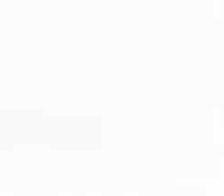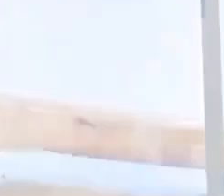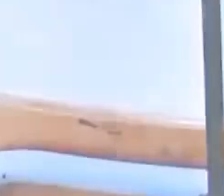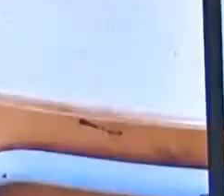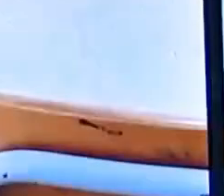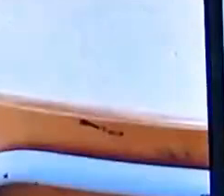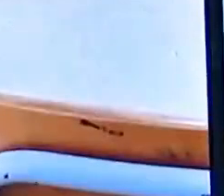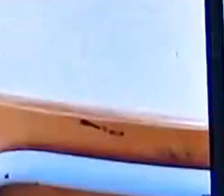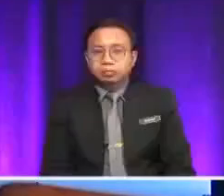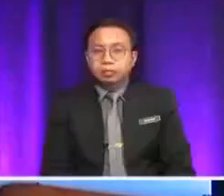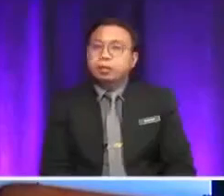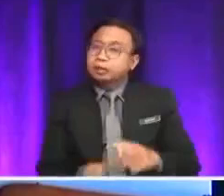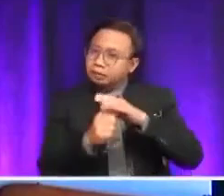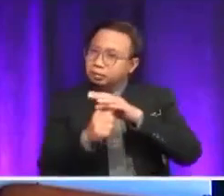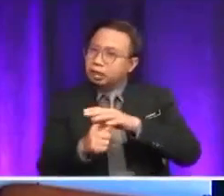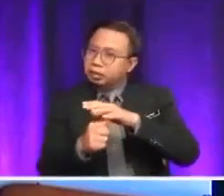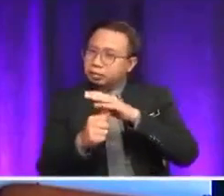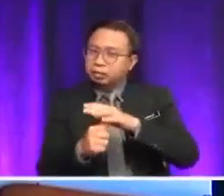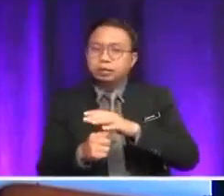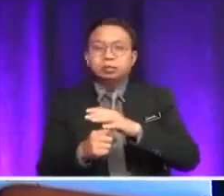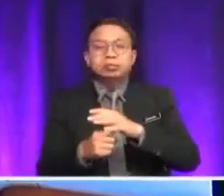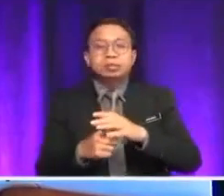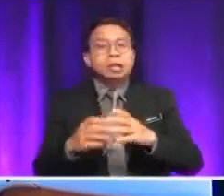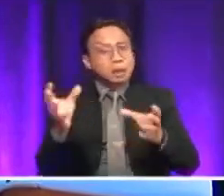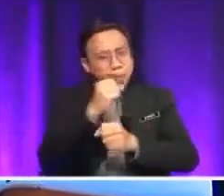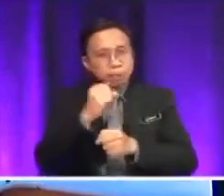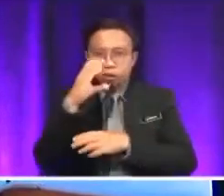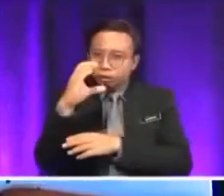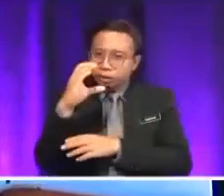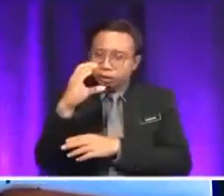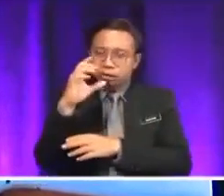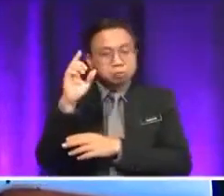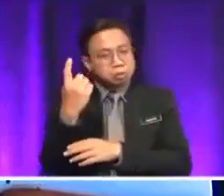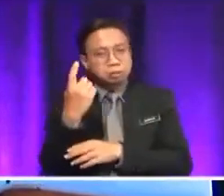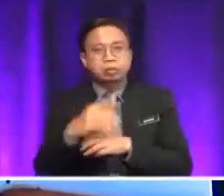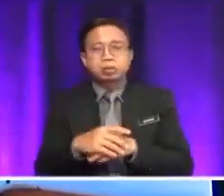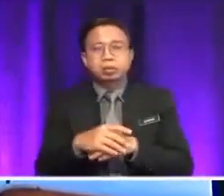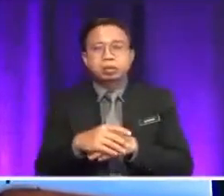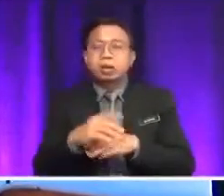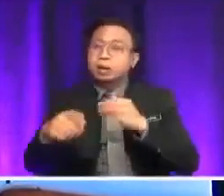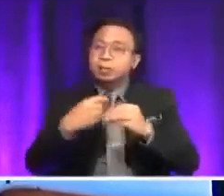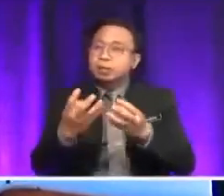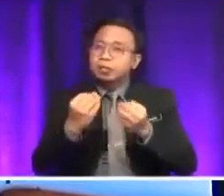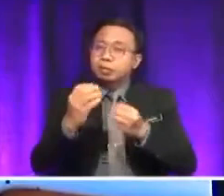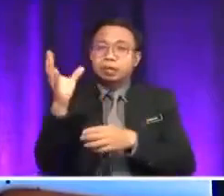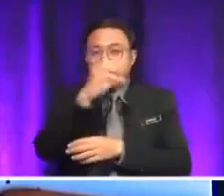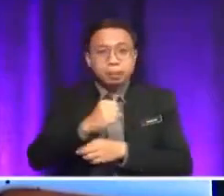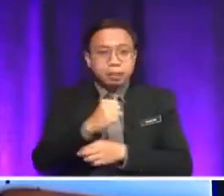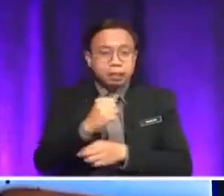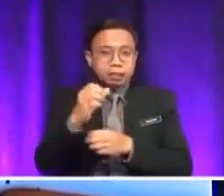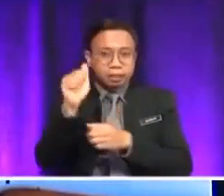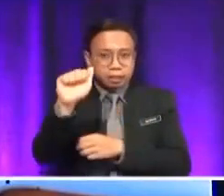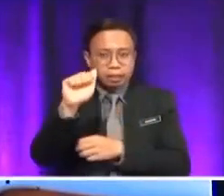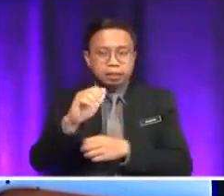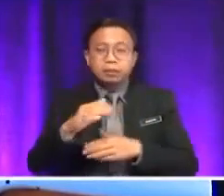KPM. Stress, stress, stress. Balik-balik dapat C. Balik-balik dapat C. Balik-balik dapat C. Bila nak dapat A je? Hei,